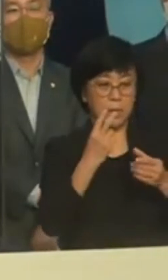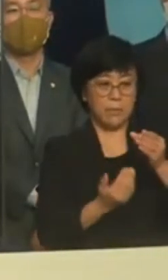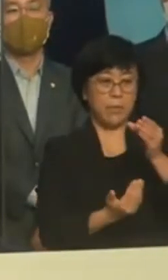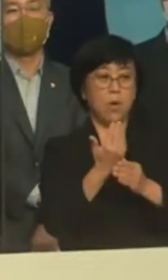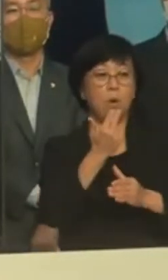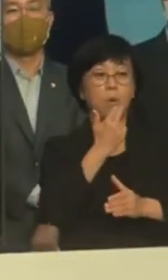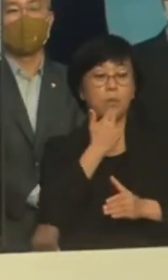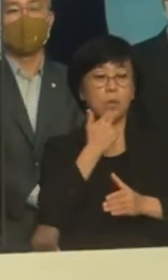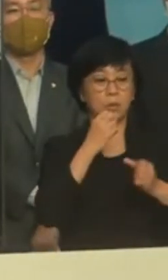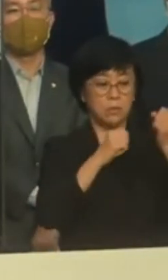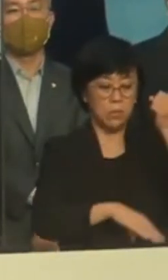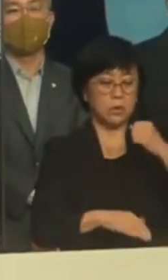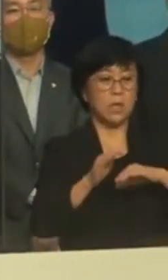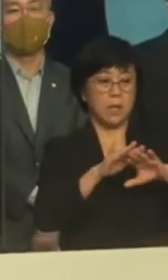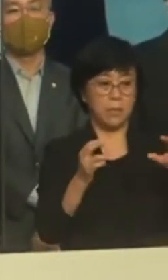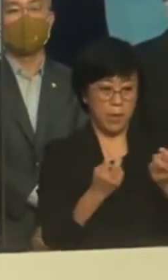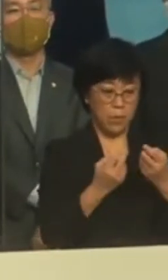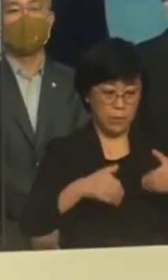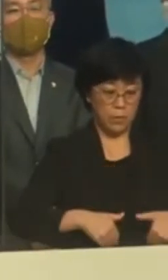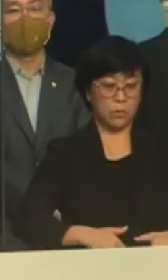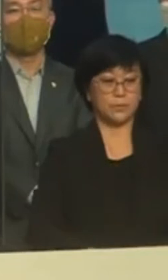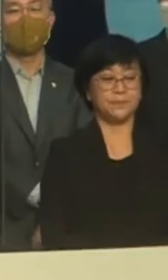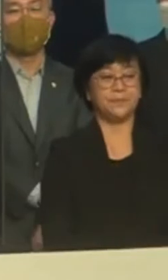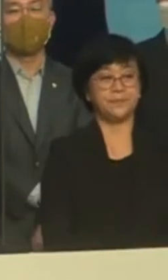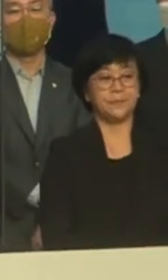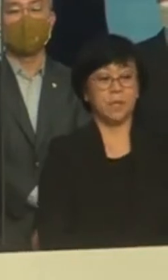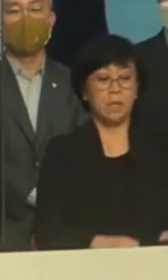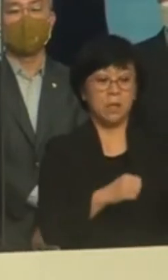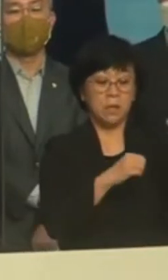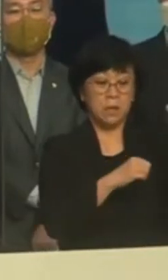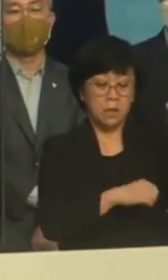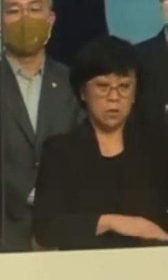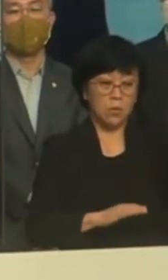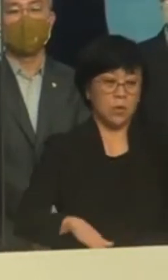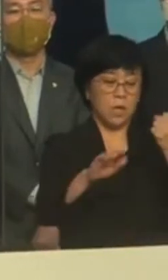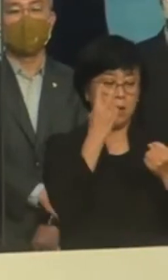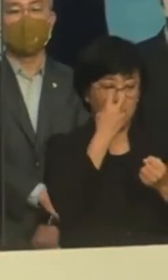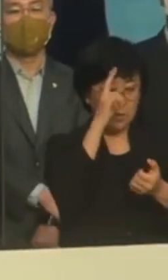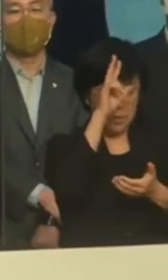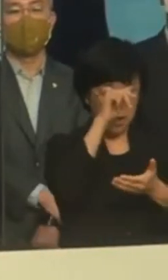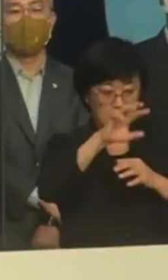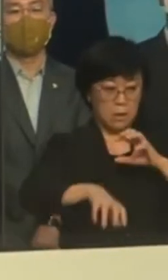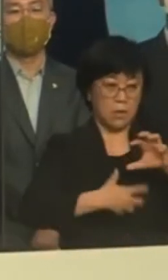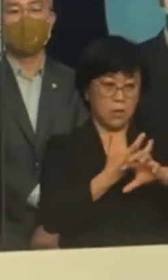않도록 근본적인 대책을 세워야 된다. 그래서 이거는 기존에 우리가 얘기했던 검찰개혁을